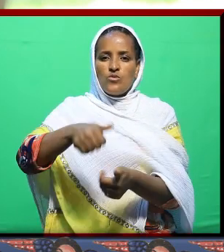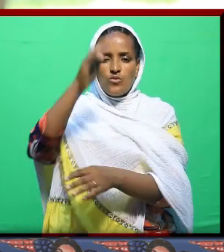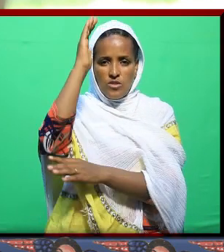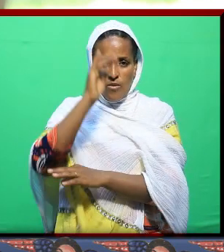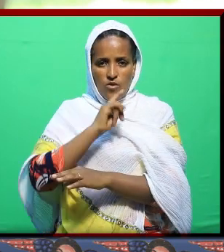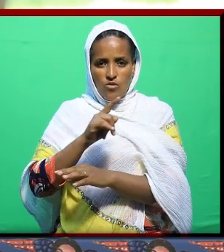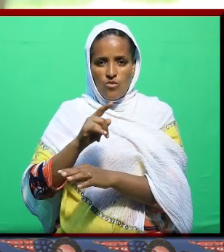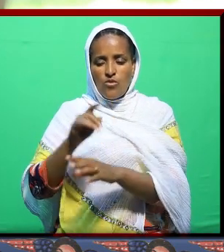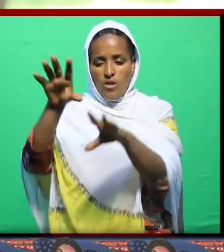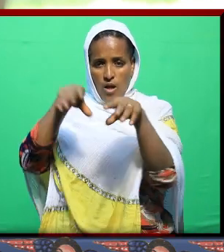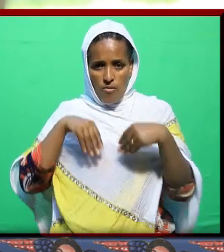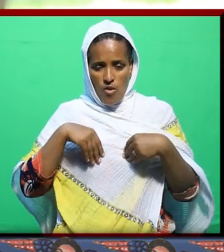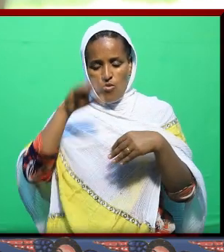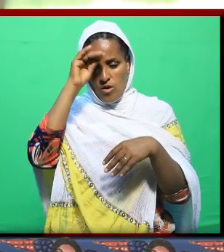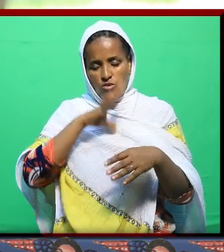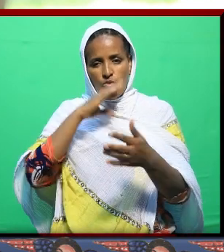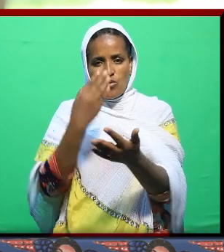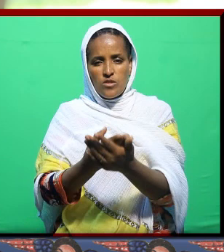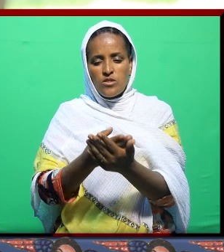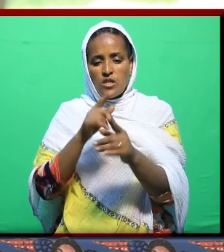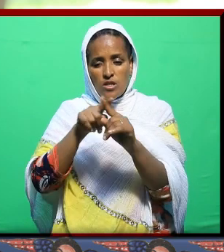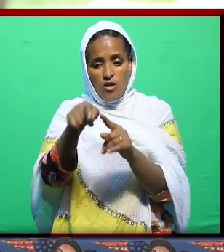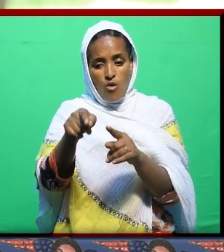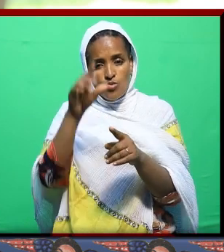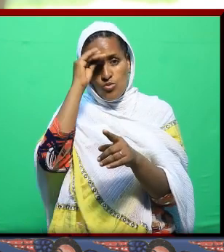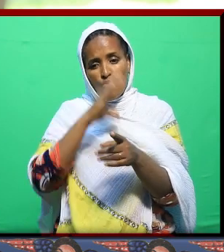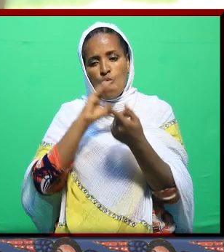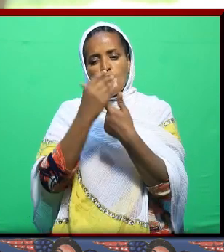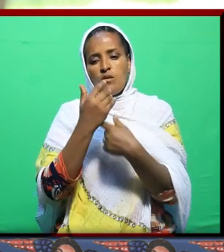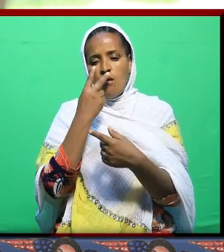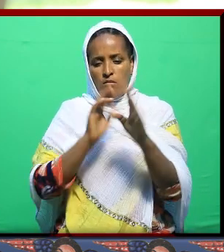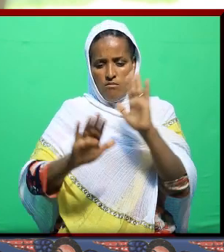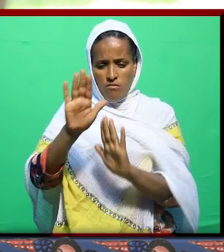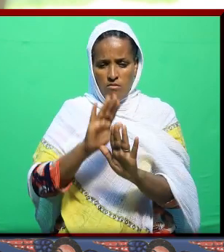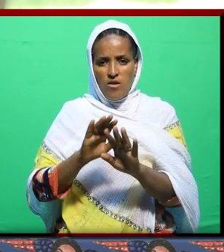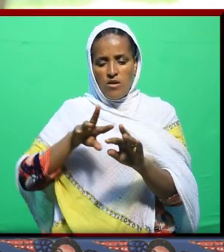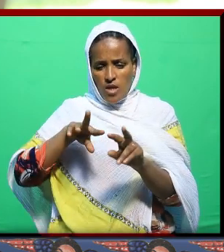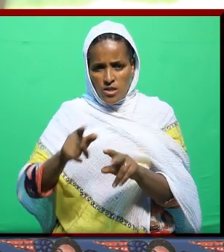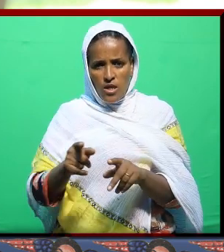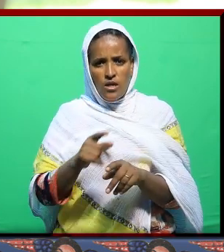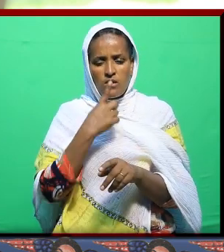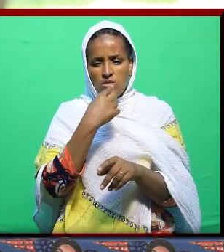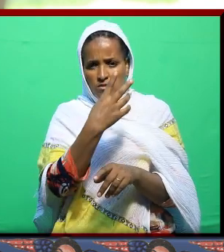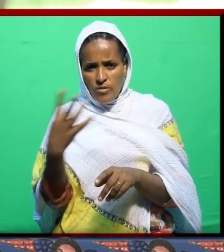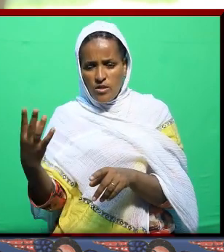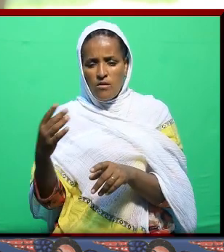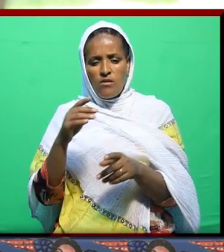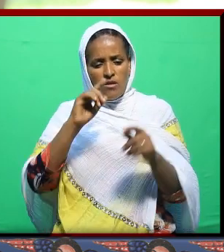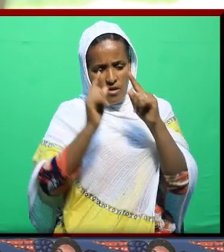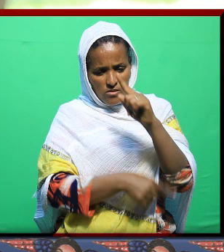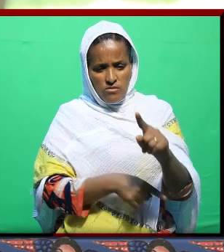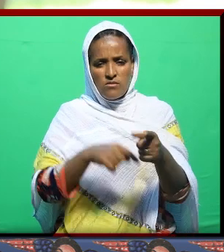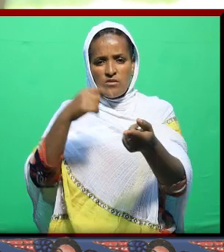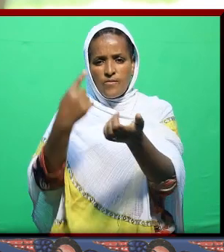ሰጪ እግዚአብሔር ነው ተቀባዩ የሰው ልጅ ነው ግን የሰው ሁየው ሁኔታ ይገመግመዋል እየሰረቀ እየቀጠፈ